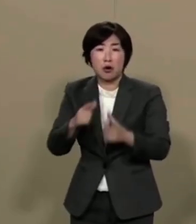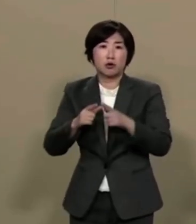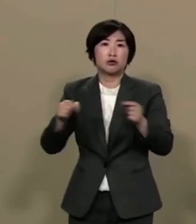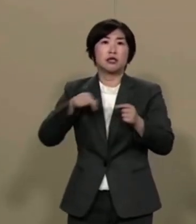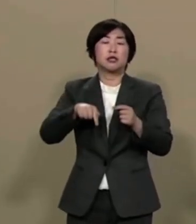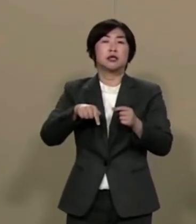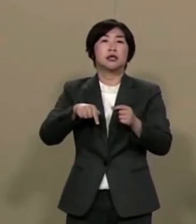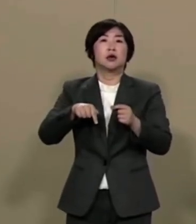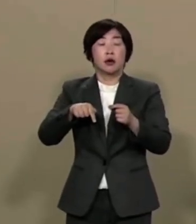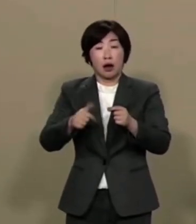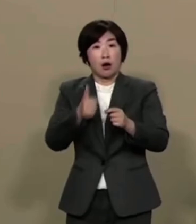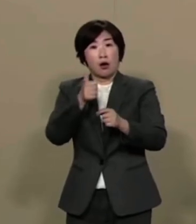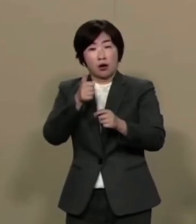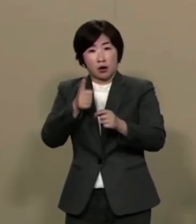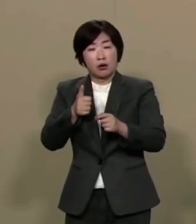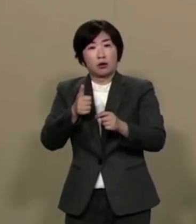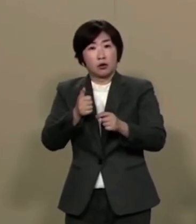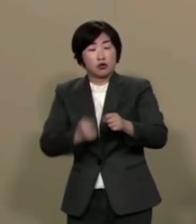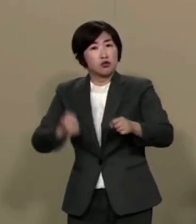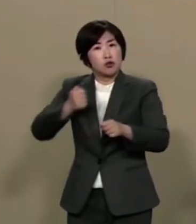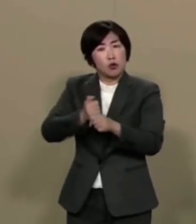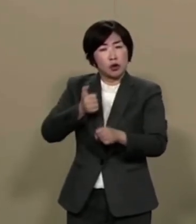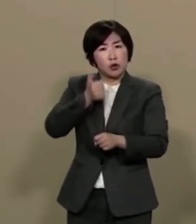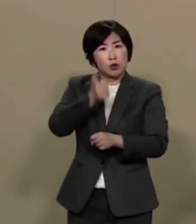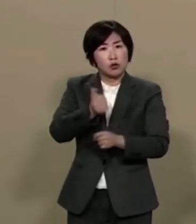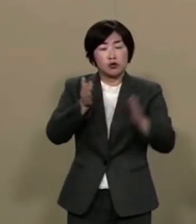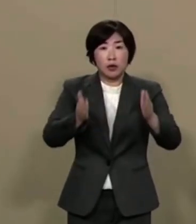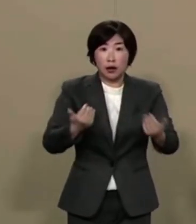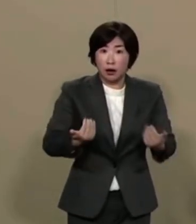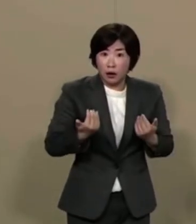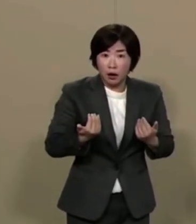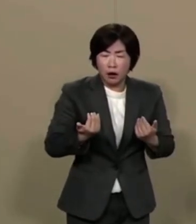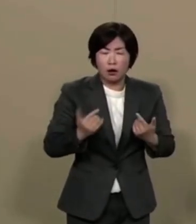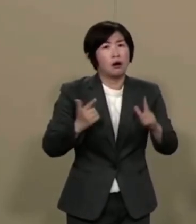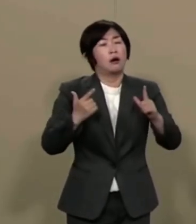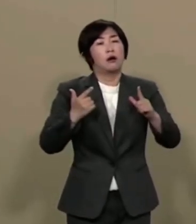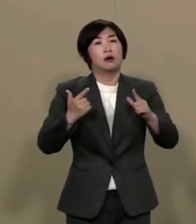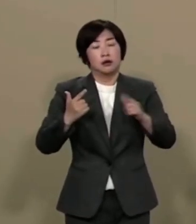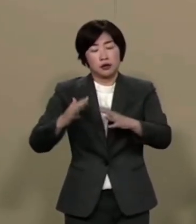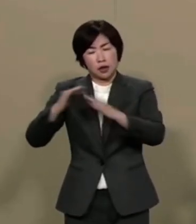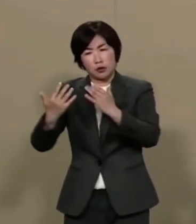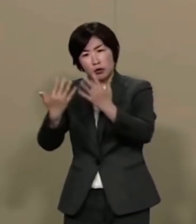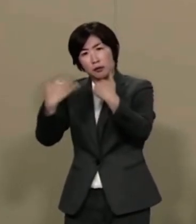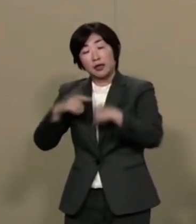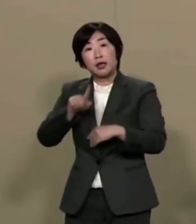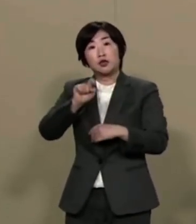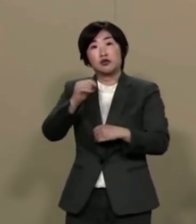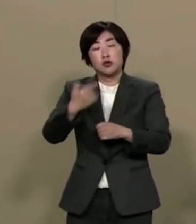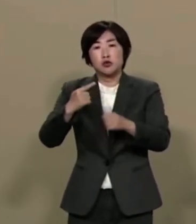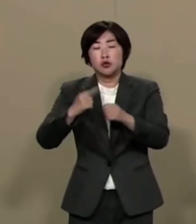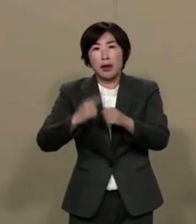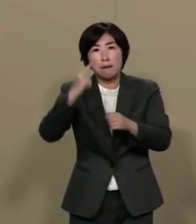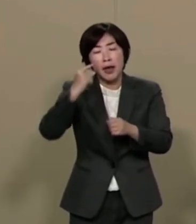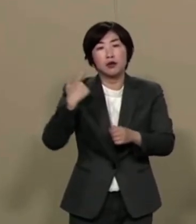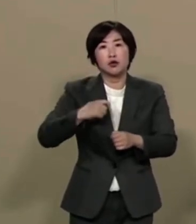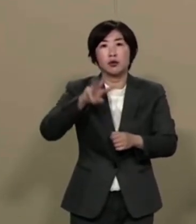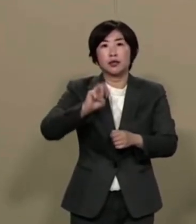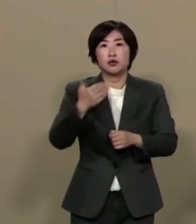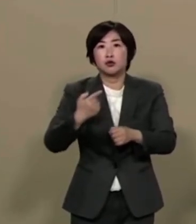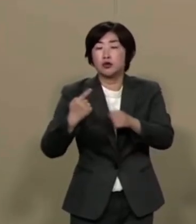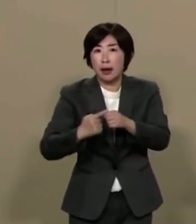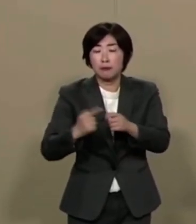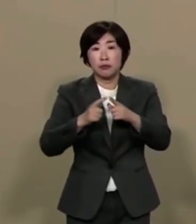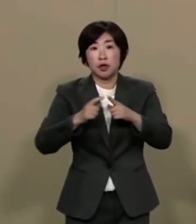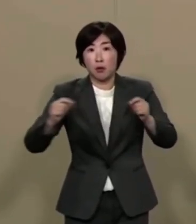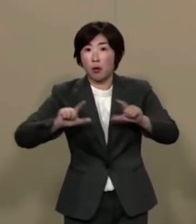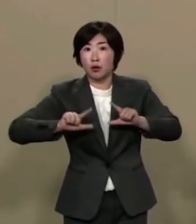国の国が果たして50年かかりましたか復興にかかってないです戦争を負けて戦争に負けて19年目の昭和39年に日本